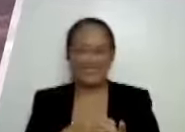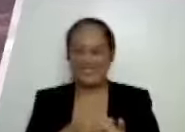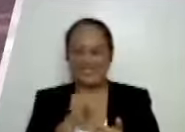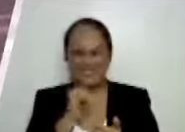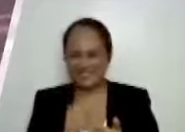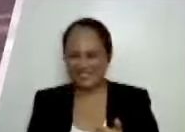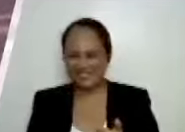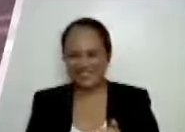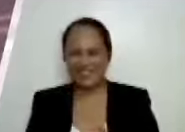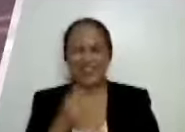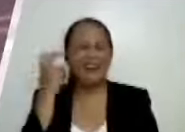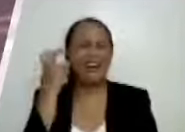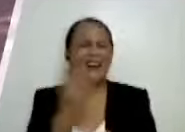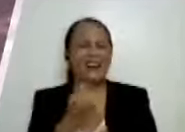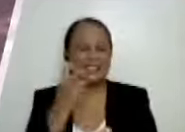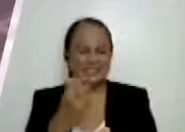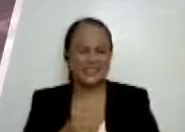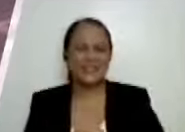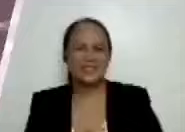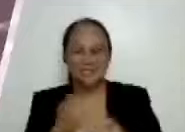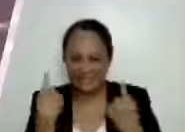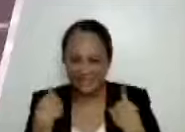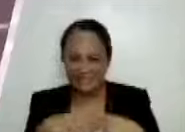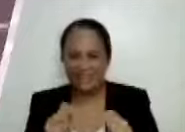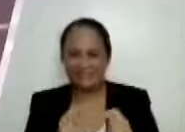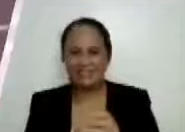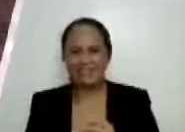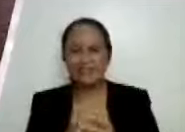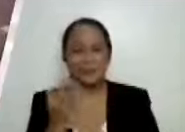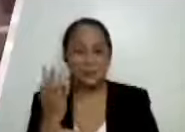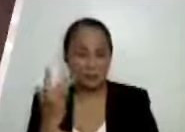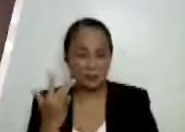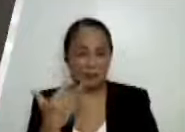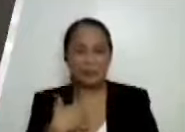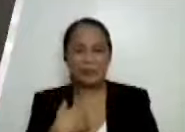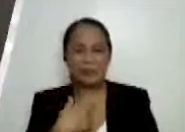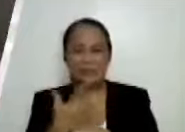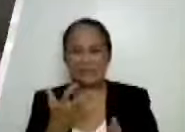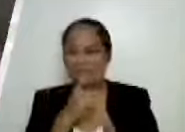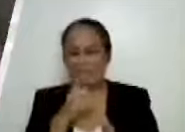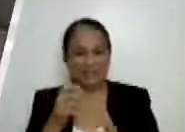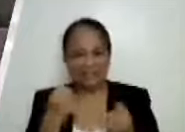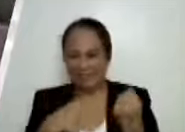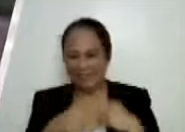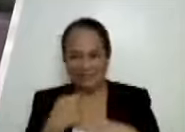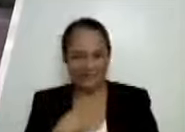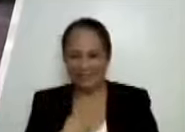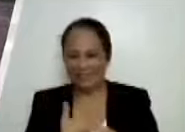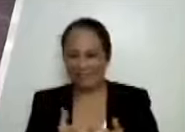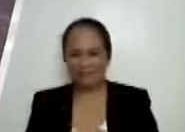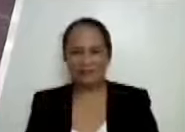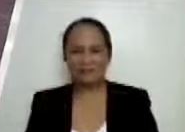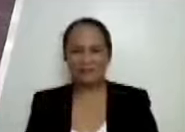napakahirap pala kapag sinubukan, lalo na ng isang hindi naman atleta. Para sa GMA